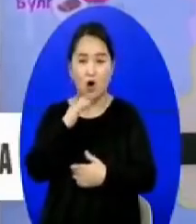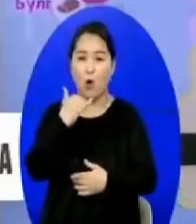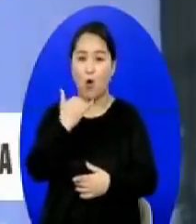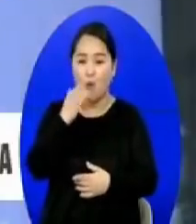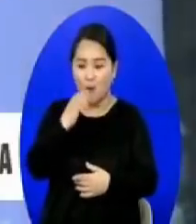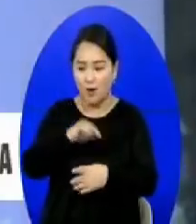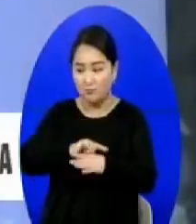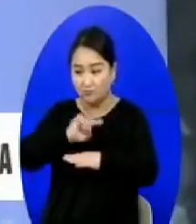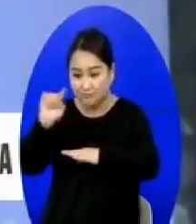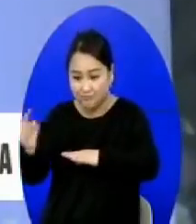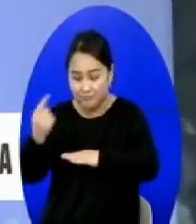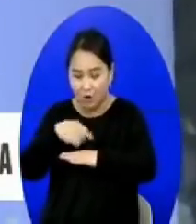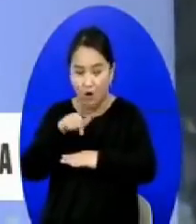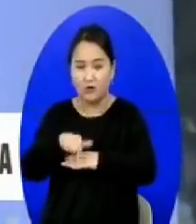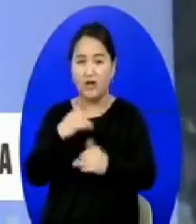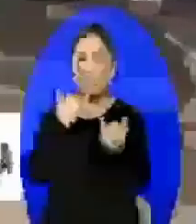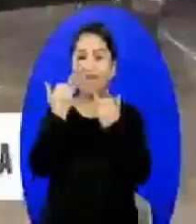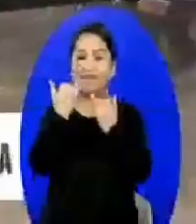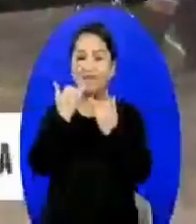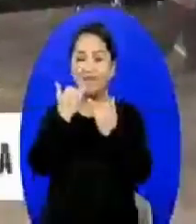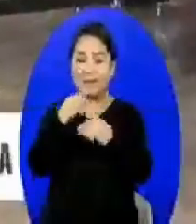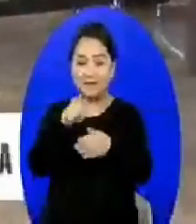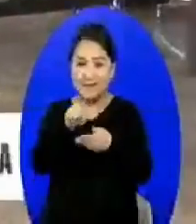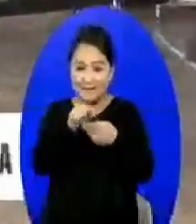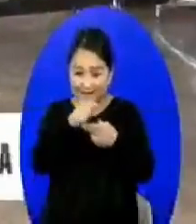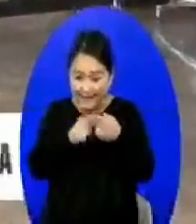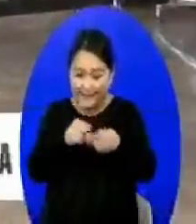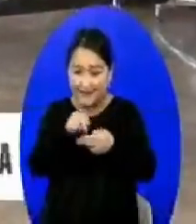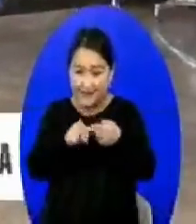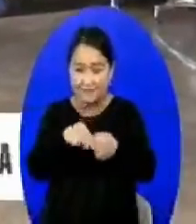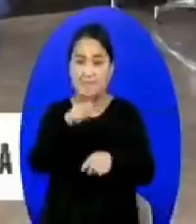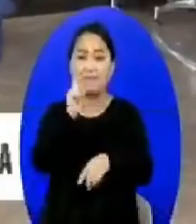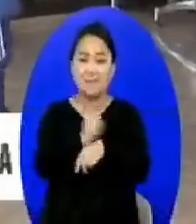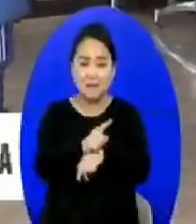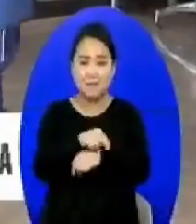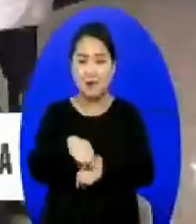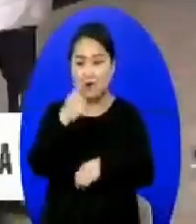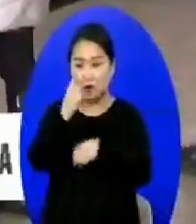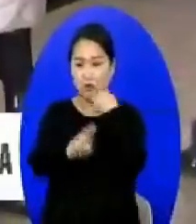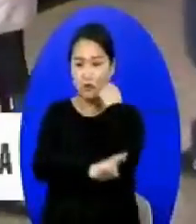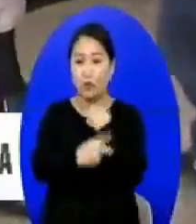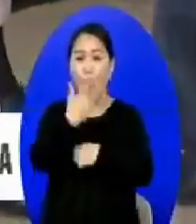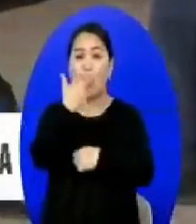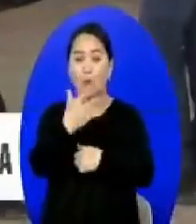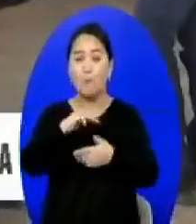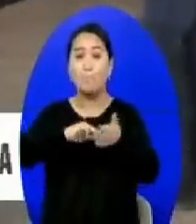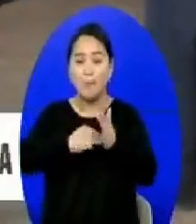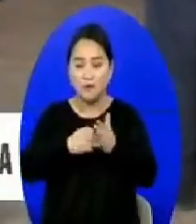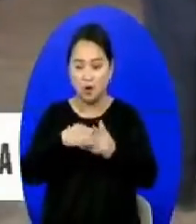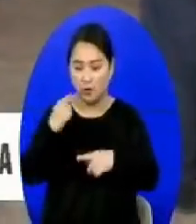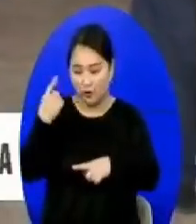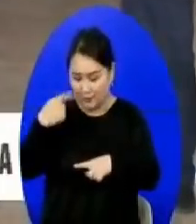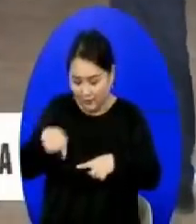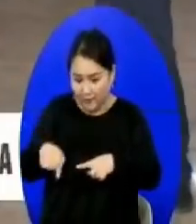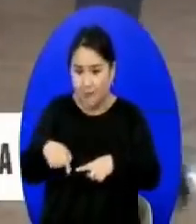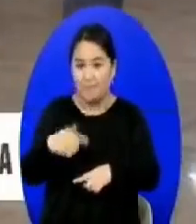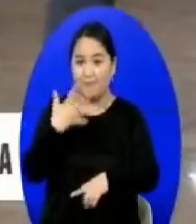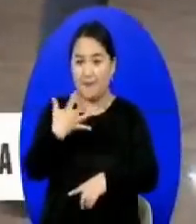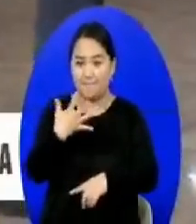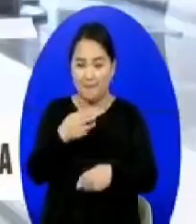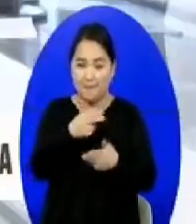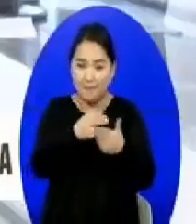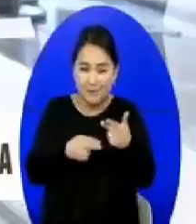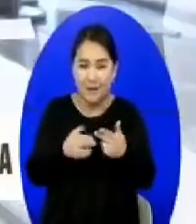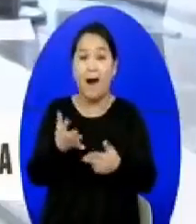онлайнаар өнөөдрөөс тасалбараа захиалж эхэлсэн байна. Өдөртөө 30,000 гаруй зорчигч үйлчлүүлдэг байсан бол өнөөдрийн байдлаар 50,000 гаруй иргэн тасалбар аваад